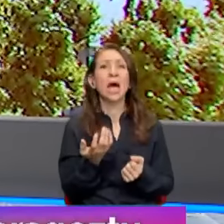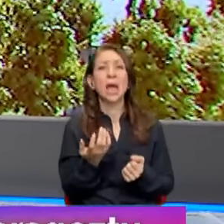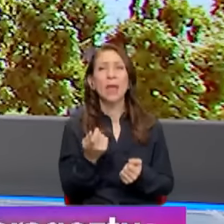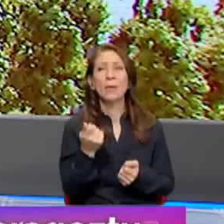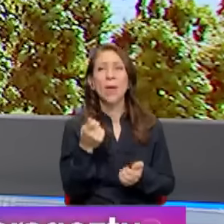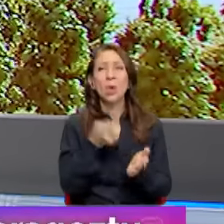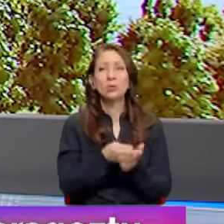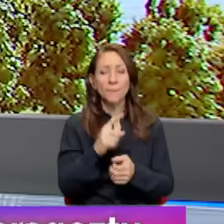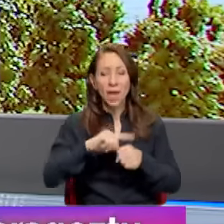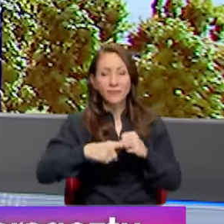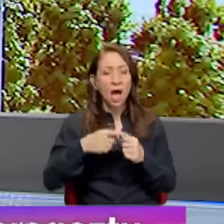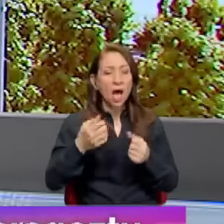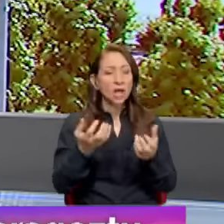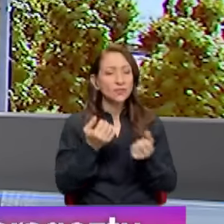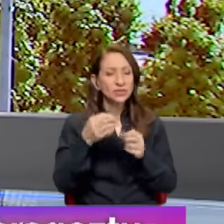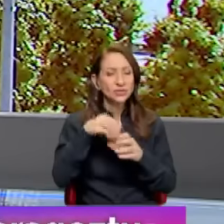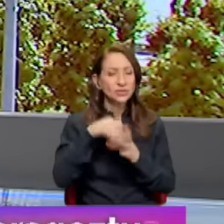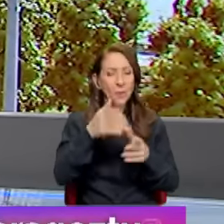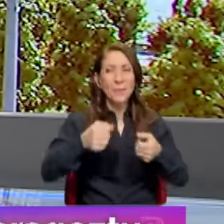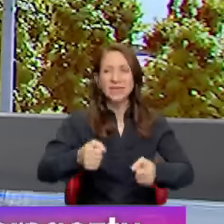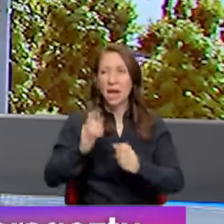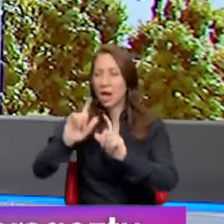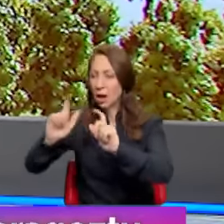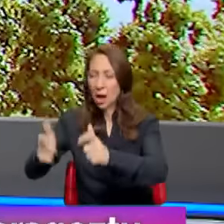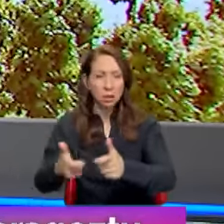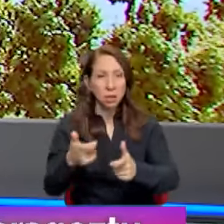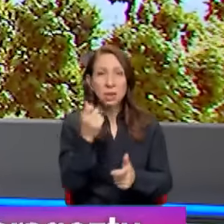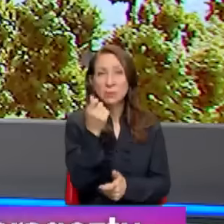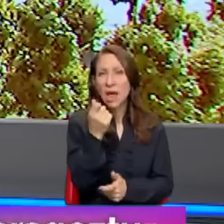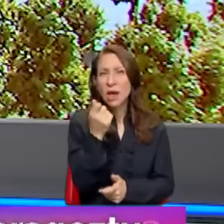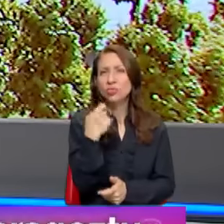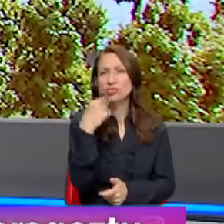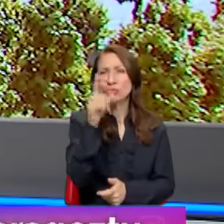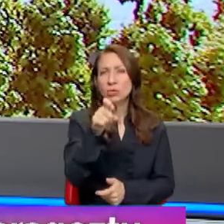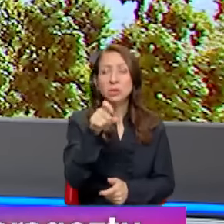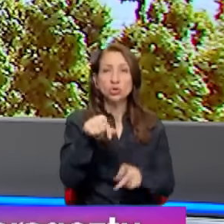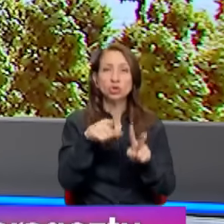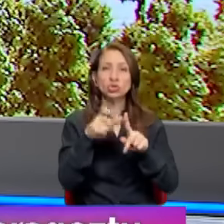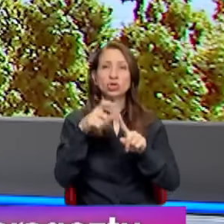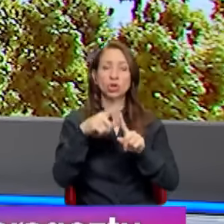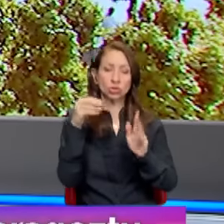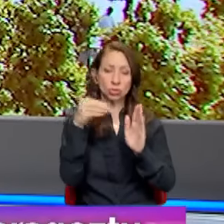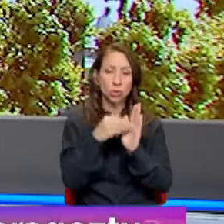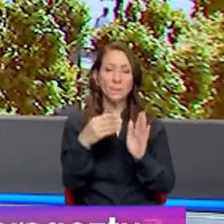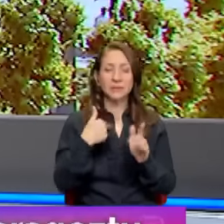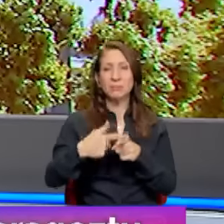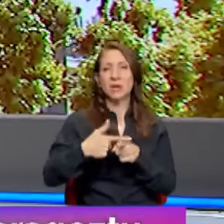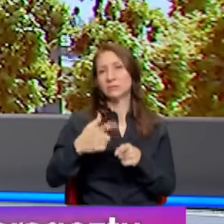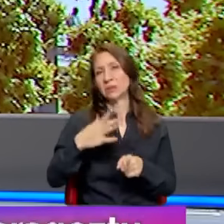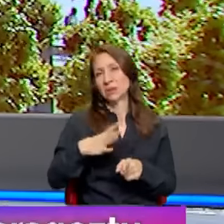tutuyor diye haftalık alışverişiniz Ne kadar tutuyor diye belki bugün de Eee not etmek ve bizimle paylaşmak istersiniz yani